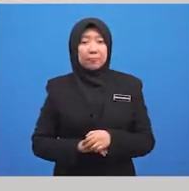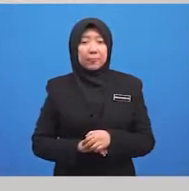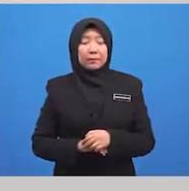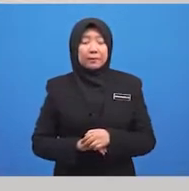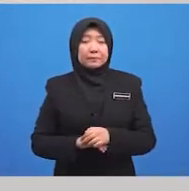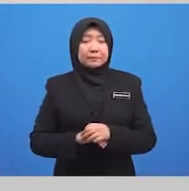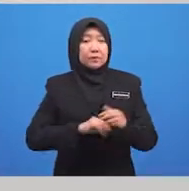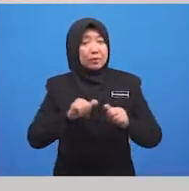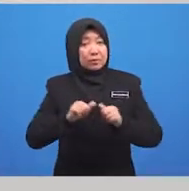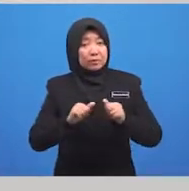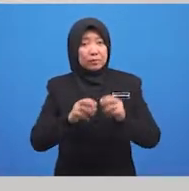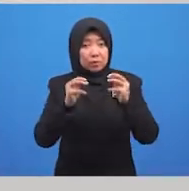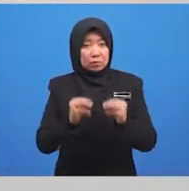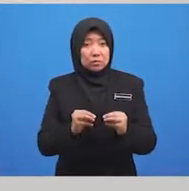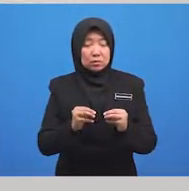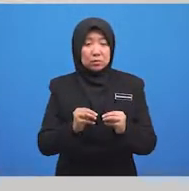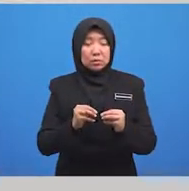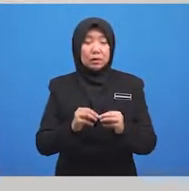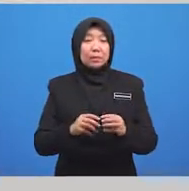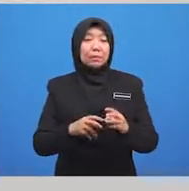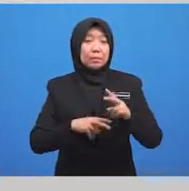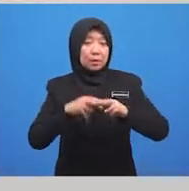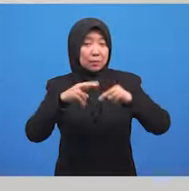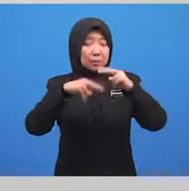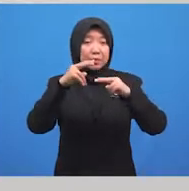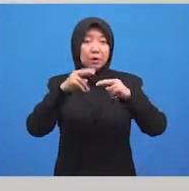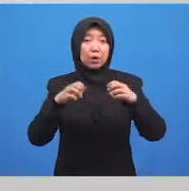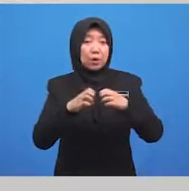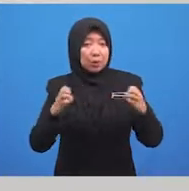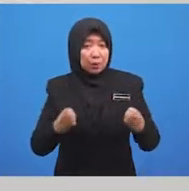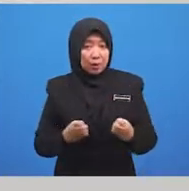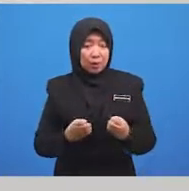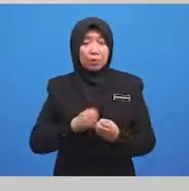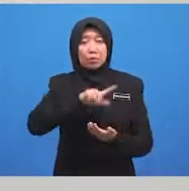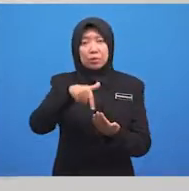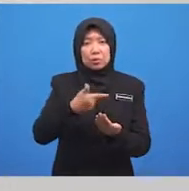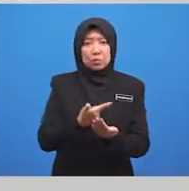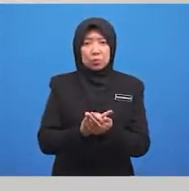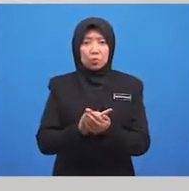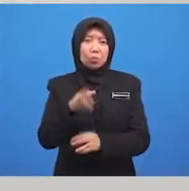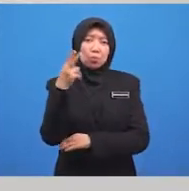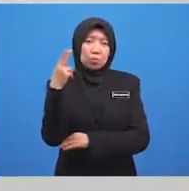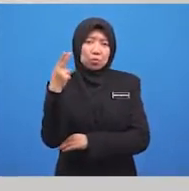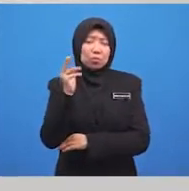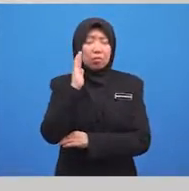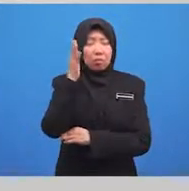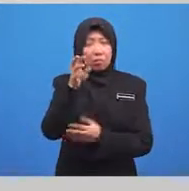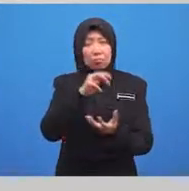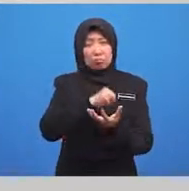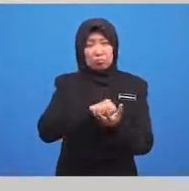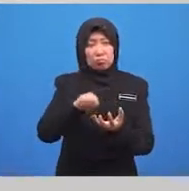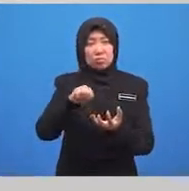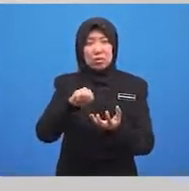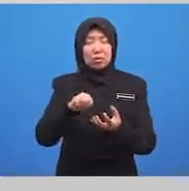Kegiatan manusia, iaitu pembinaan empangan, menyebabkan seluruh kawasan hutan akan musnah